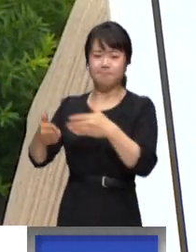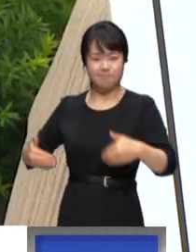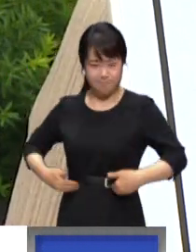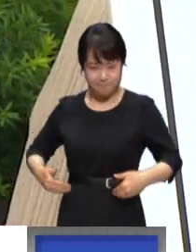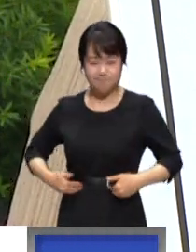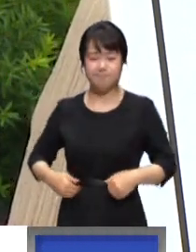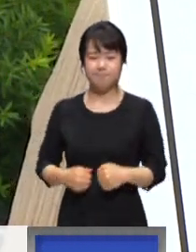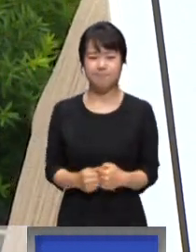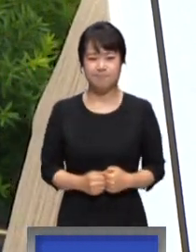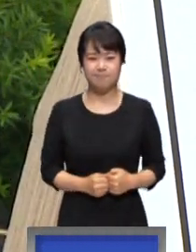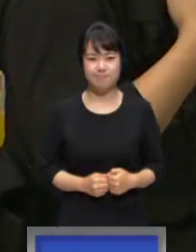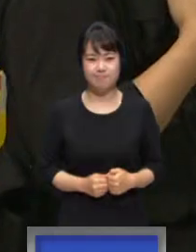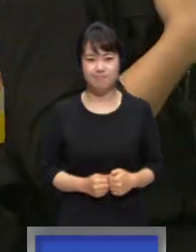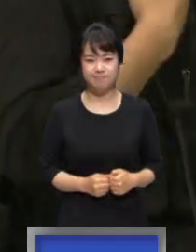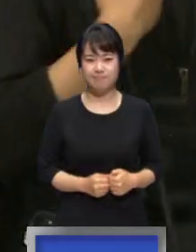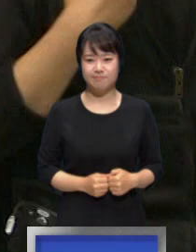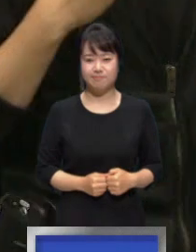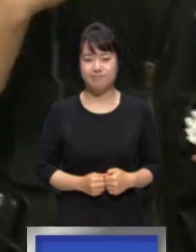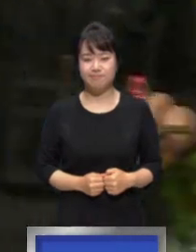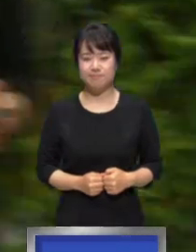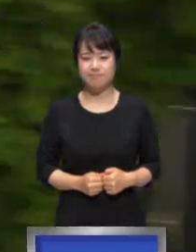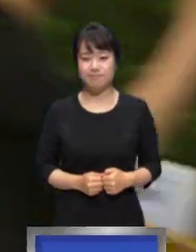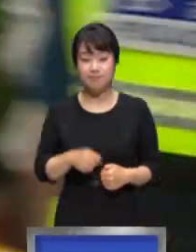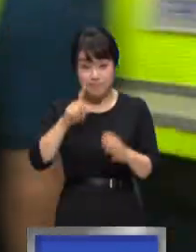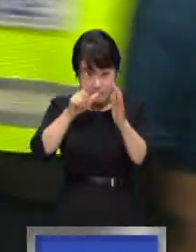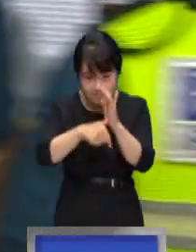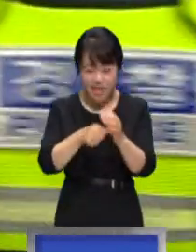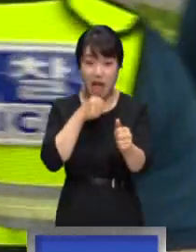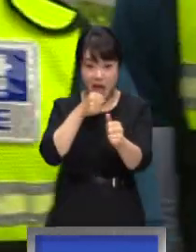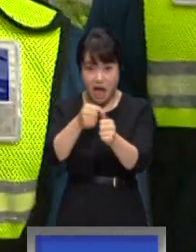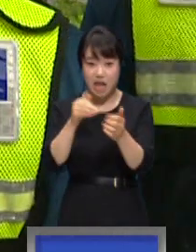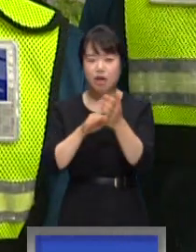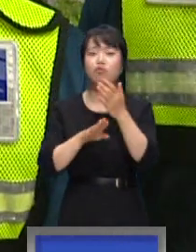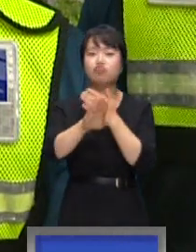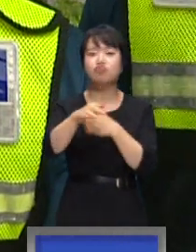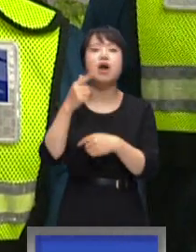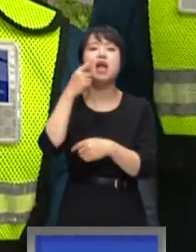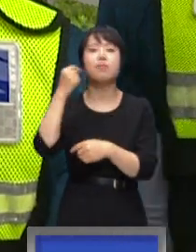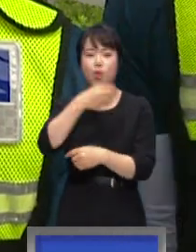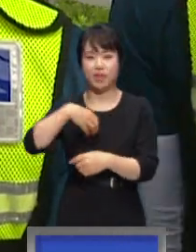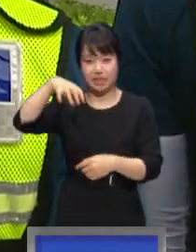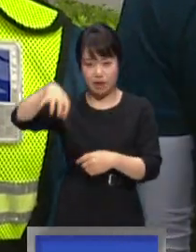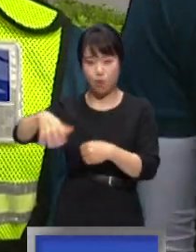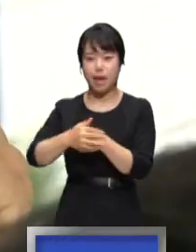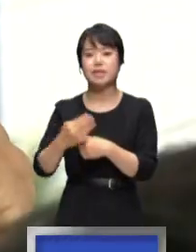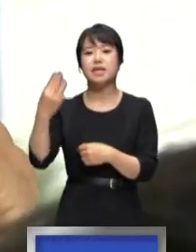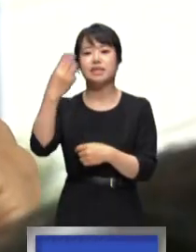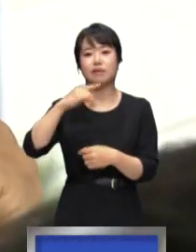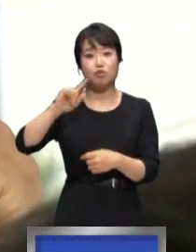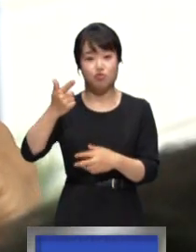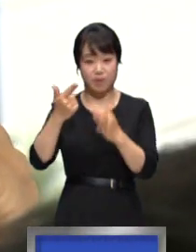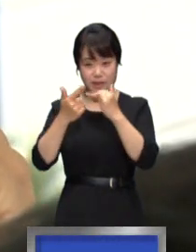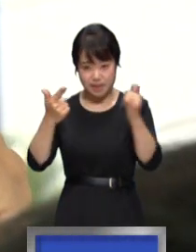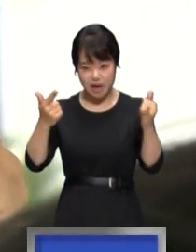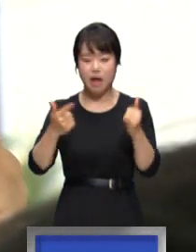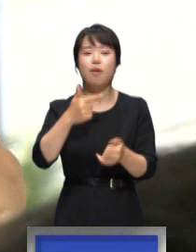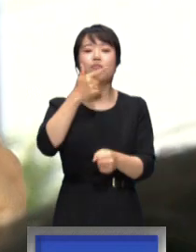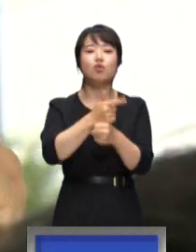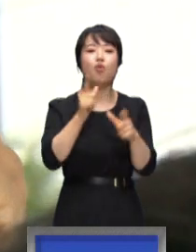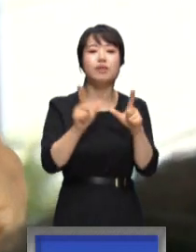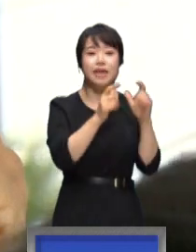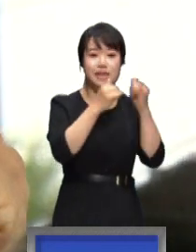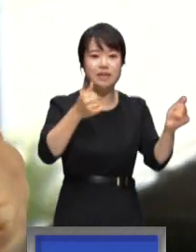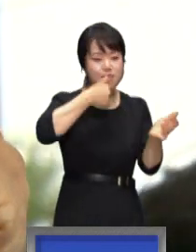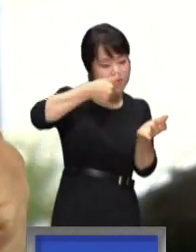되지 않겠습니까? 이날 기자회견 후에는 일본 대사관에 3,600여 명의 노원구민